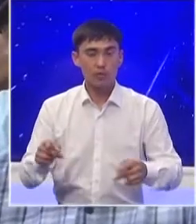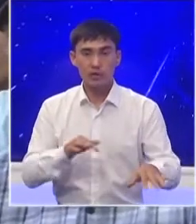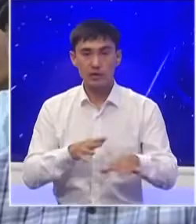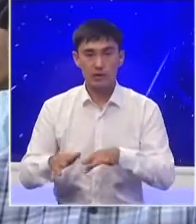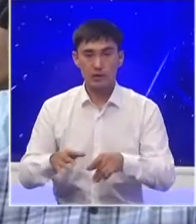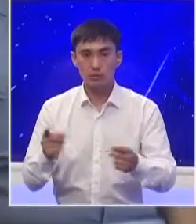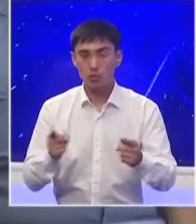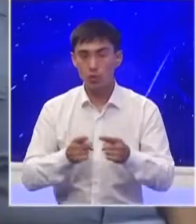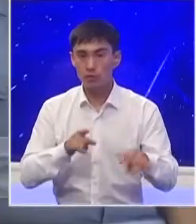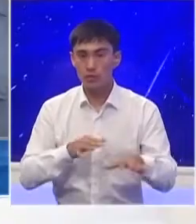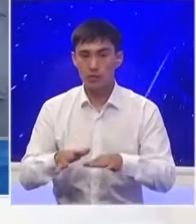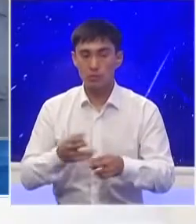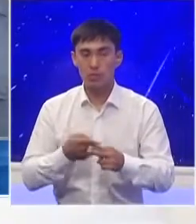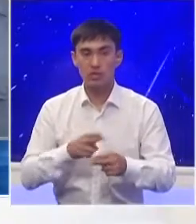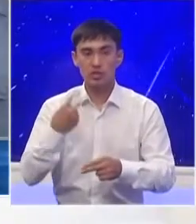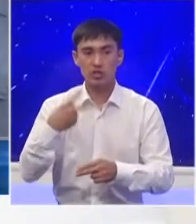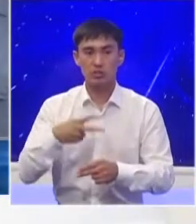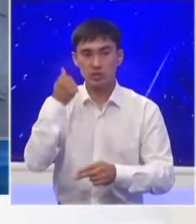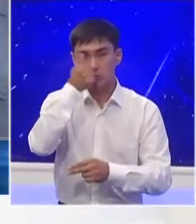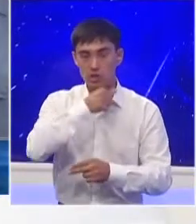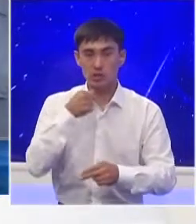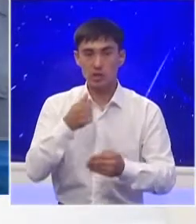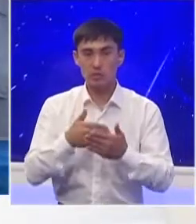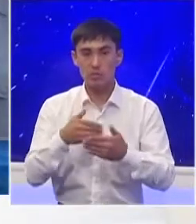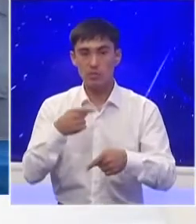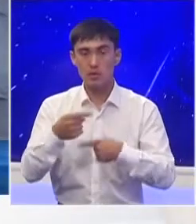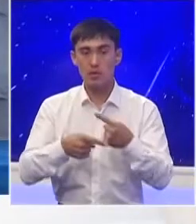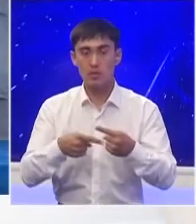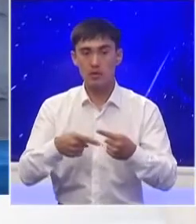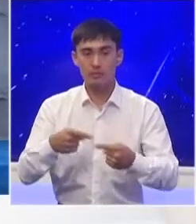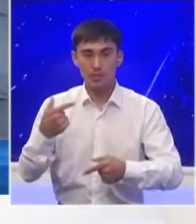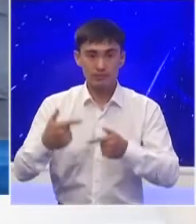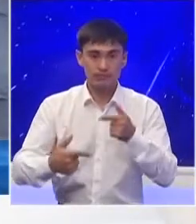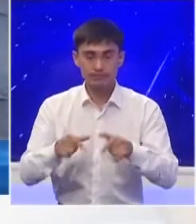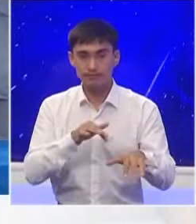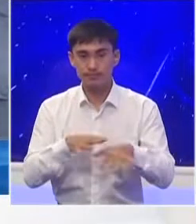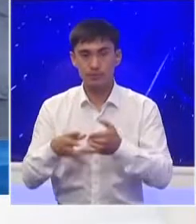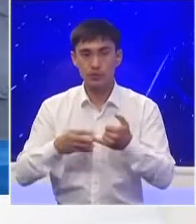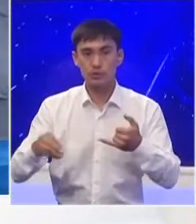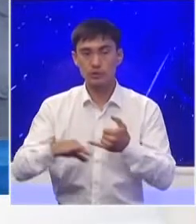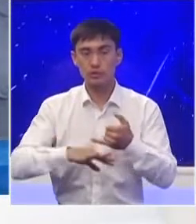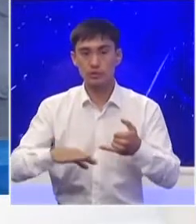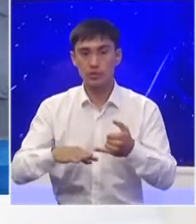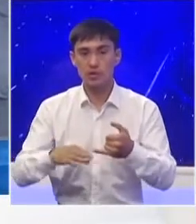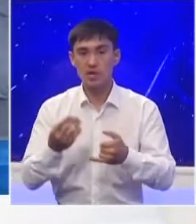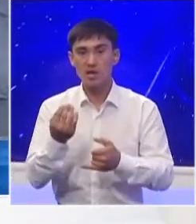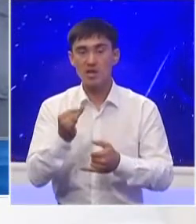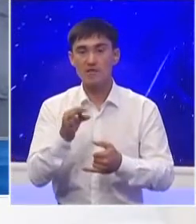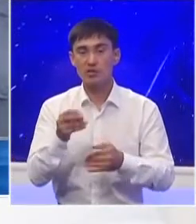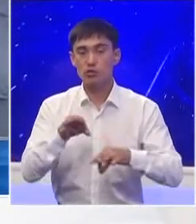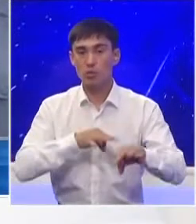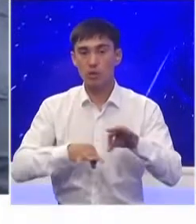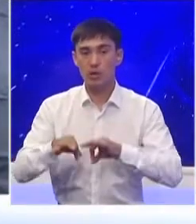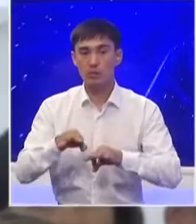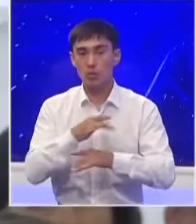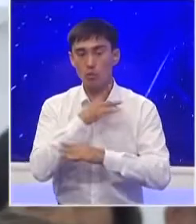шара қолданады деп сенеміз. 23 жылдан бері мен алысып осы жер жөнінде инвестиционный проект дейміз. Сонымен